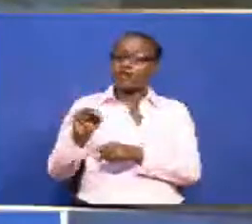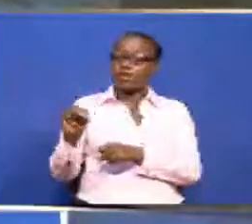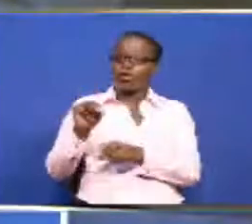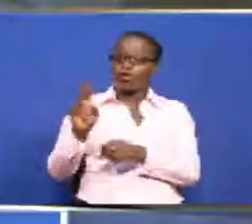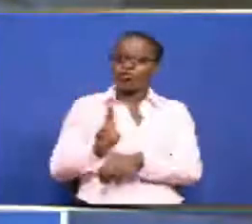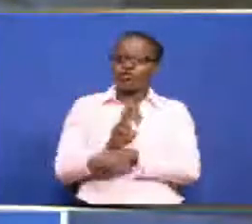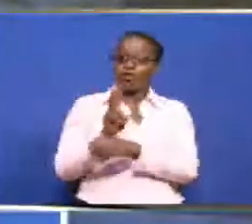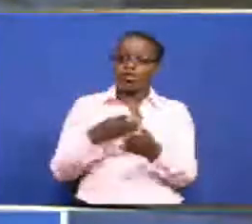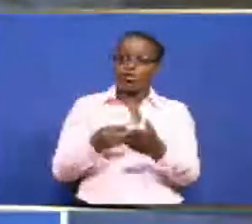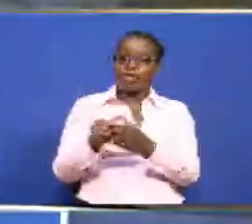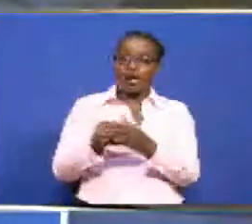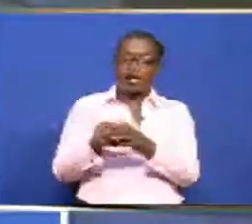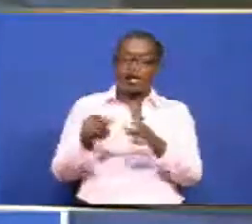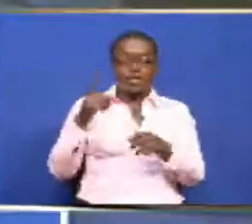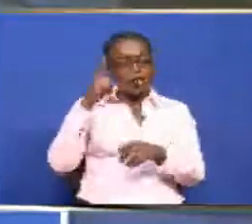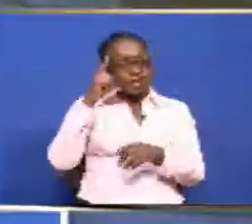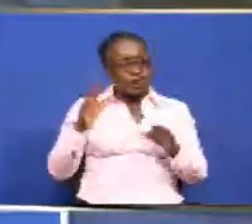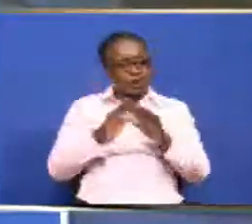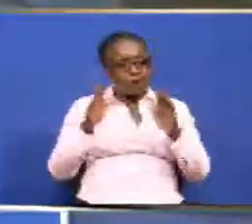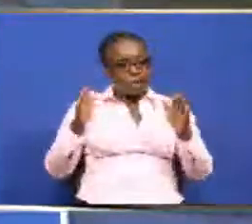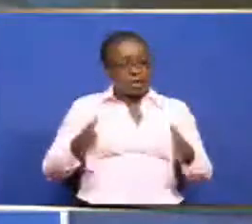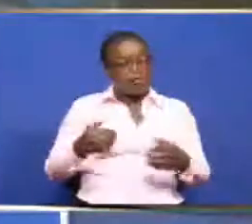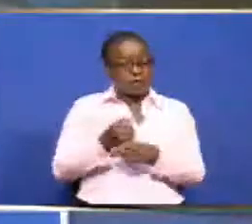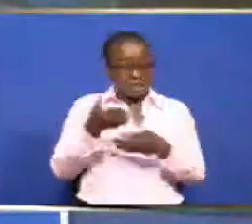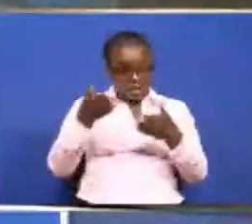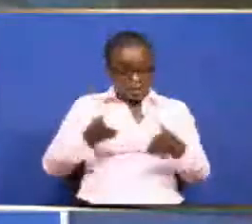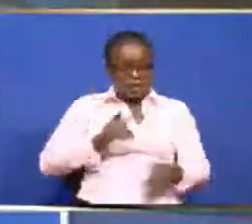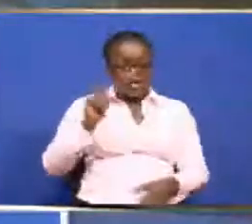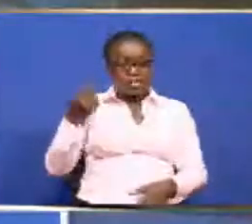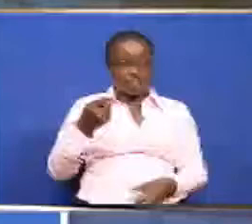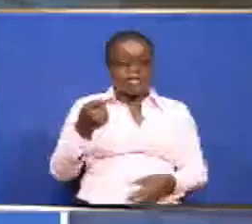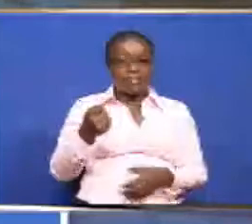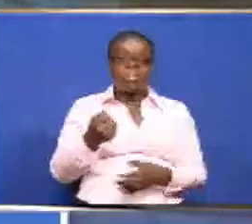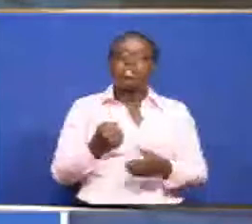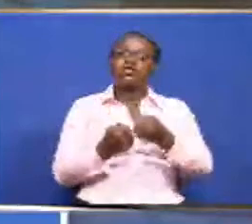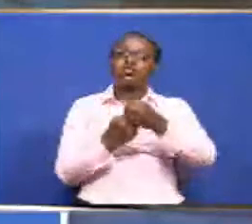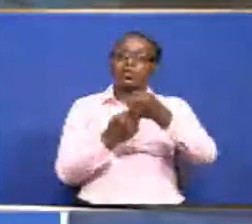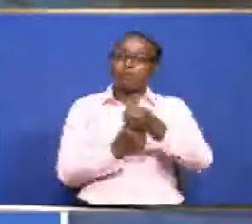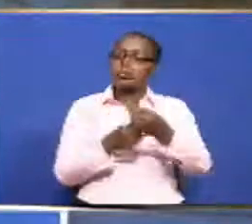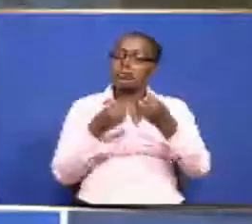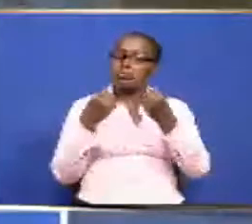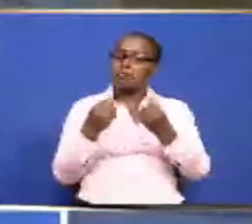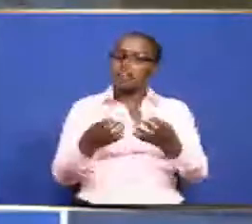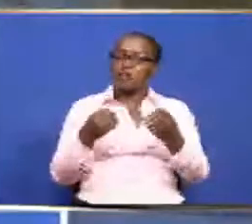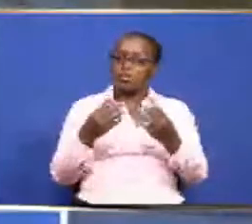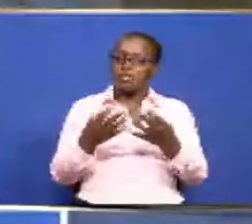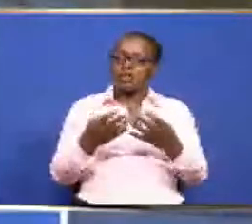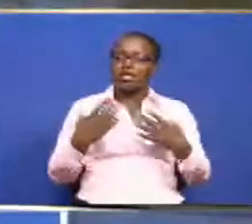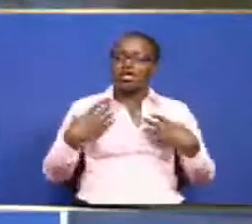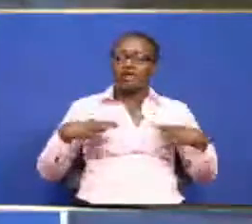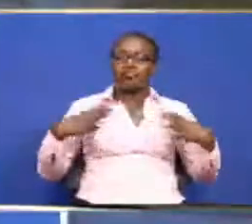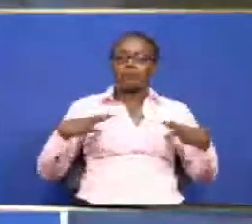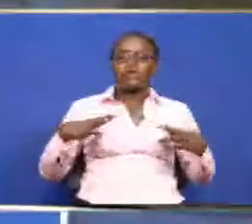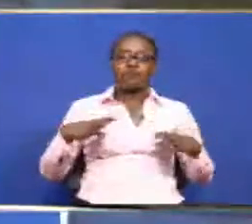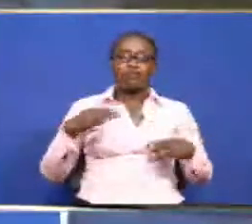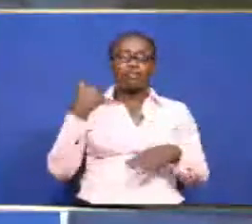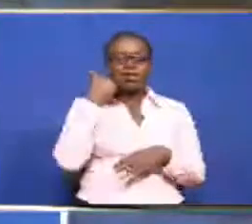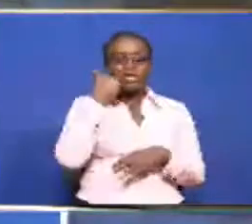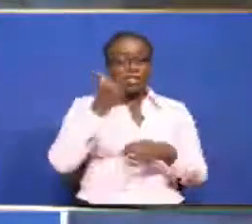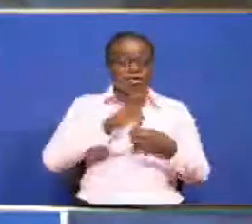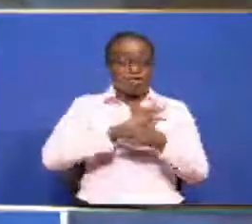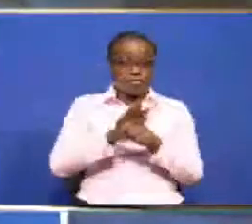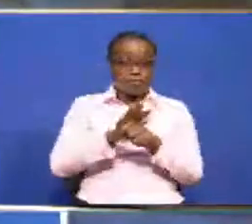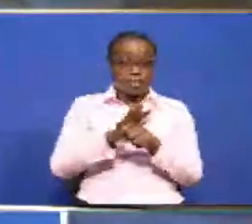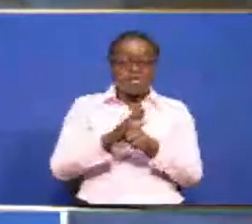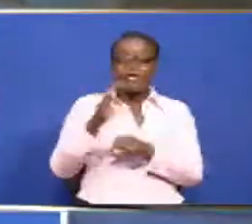vitanda vilivyotengenezwa humu nchini ili kukidhi idadi inayoongezeka ya wagonjwa wa virusi vya korona. Waziri wa